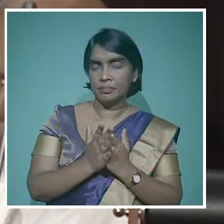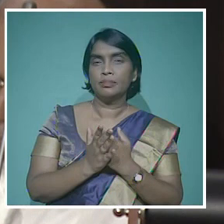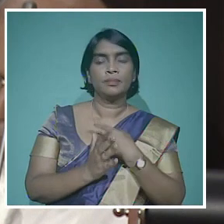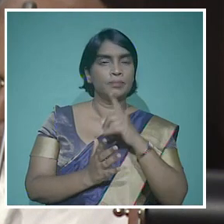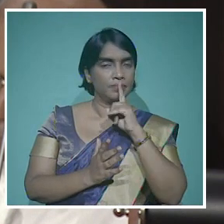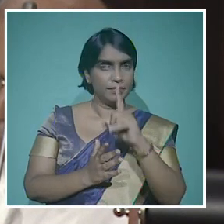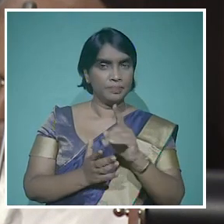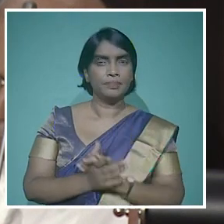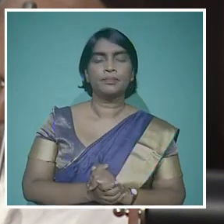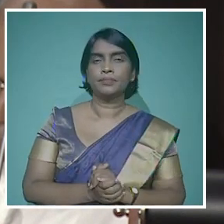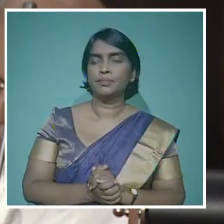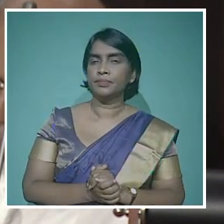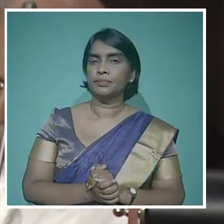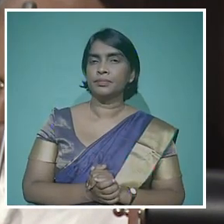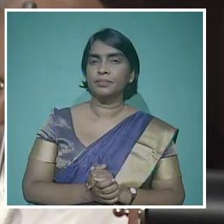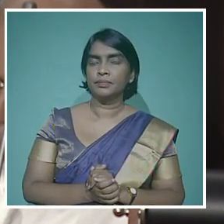ඉදිරිපත් කරනු ලැබෙනවා.